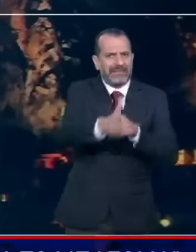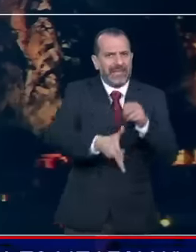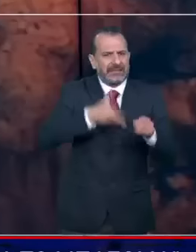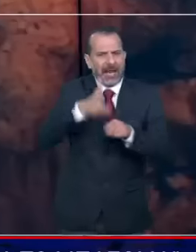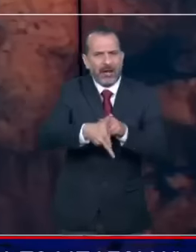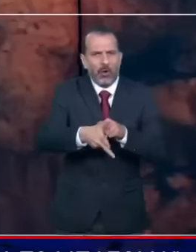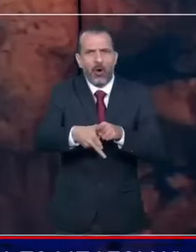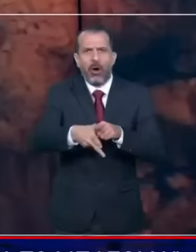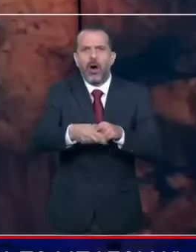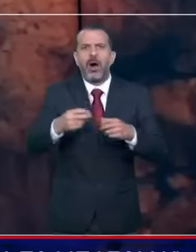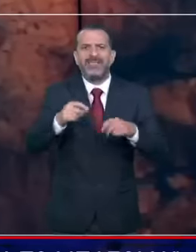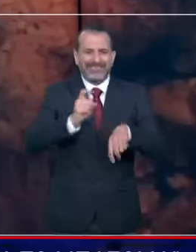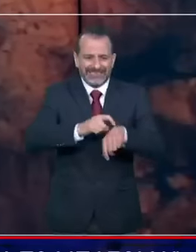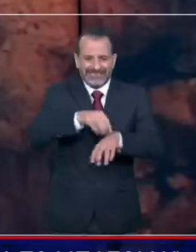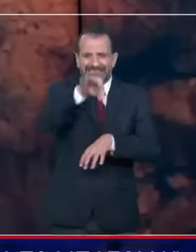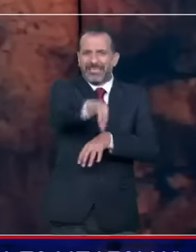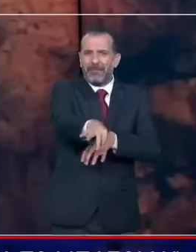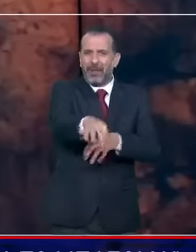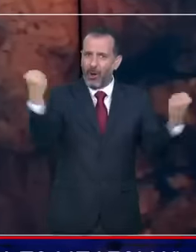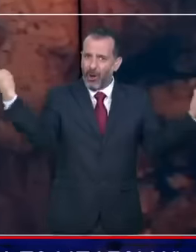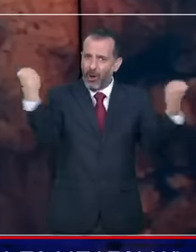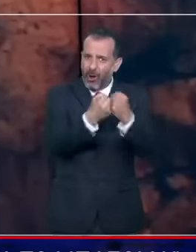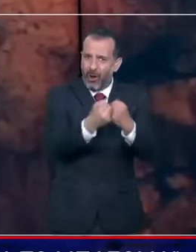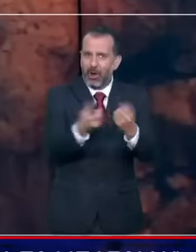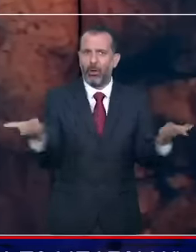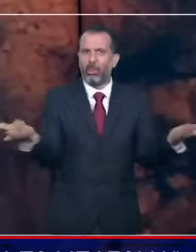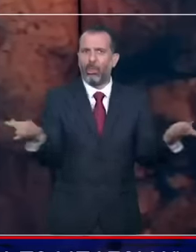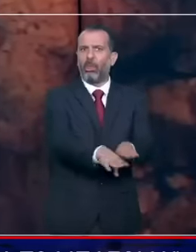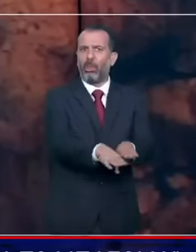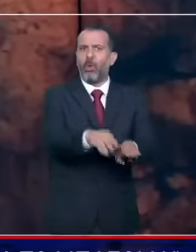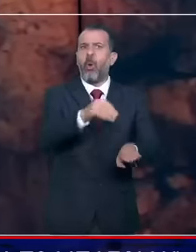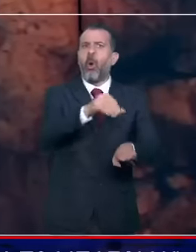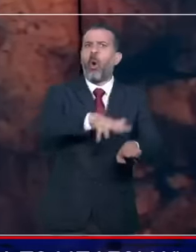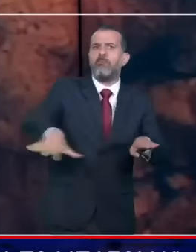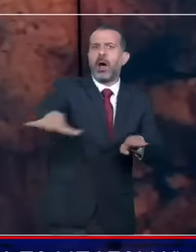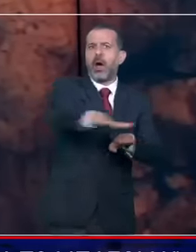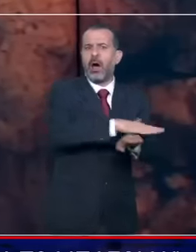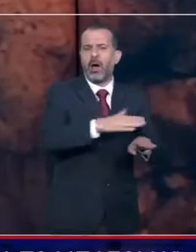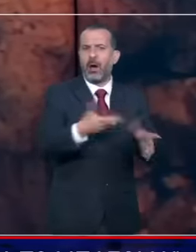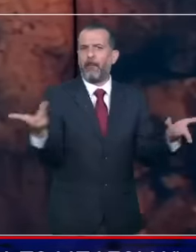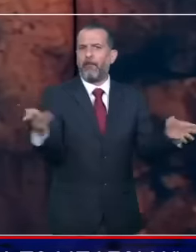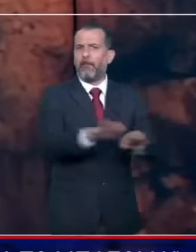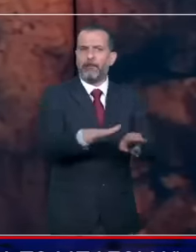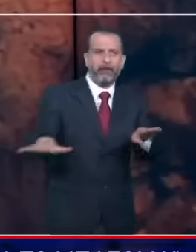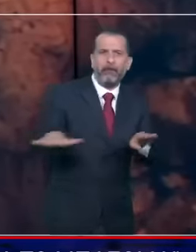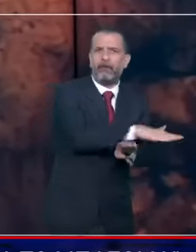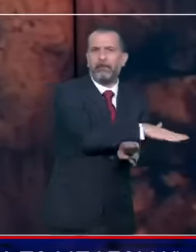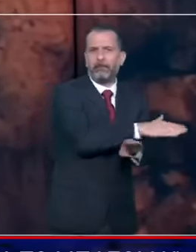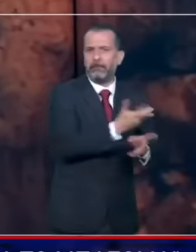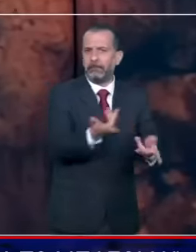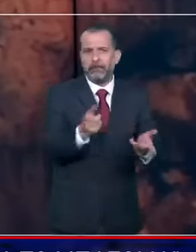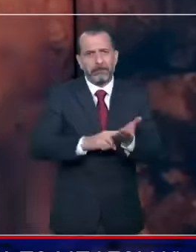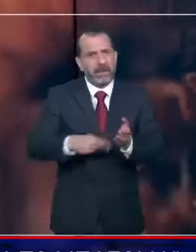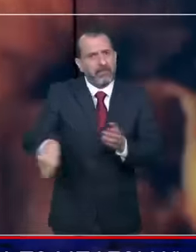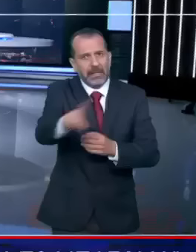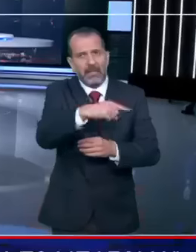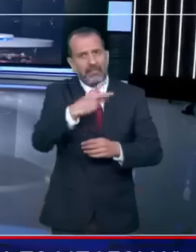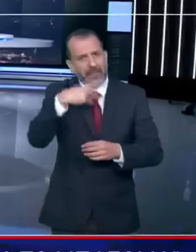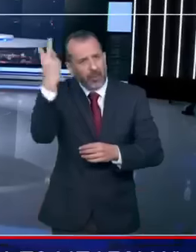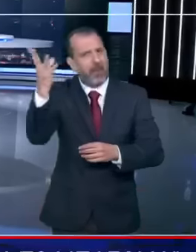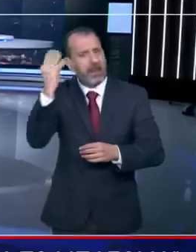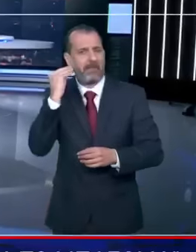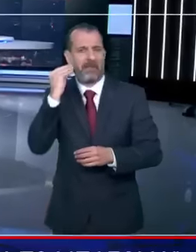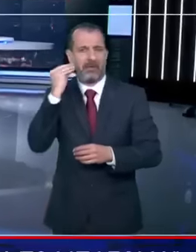αλλοιωθεί μια σκηνή εγκλήματος, για να καλυφθούν στοιχεία? Αυτό νομίζω δικαιούται ο ελληνικός λαός να το ξέρει. Και όταν λέει ο